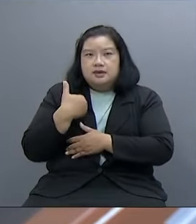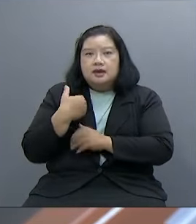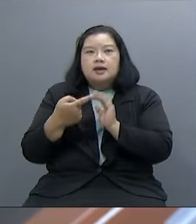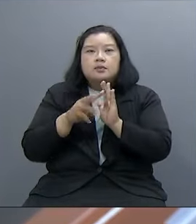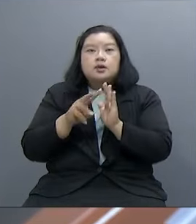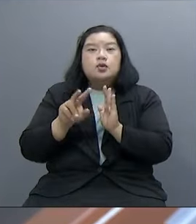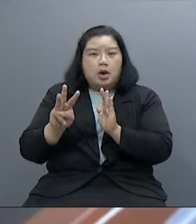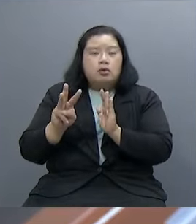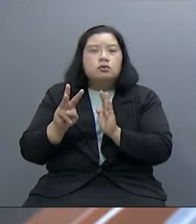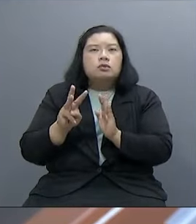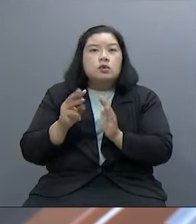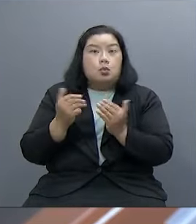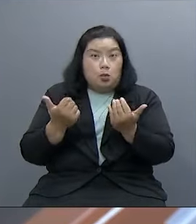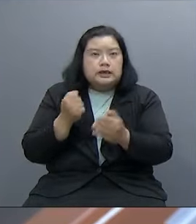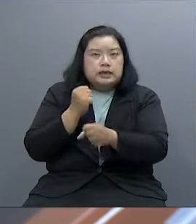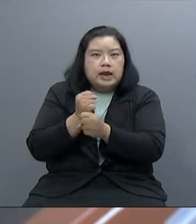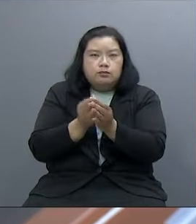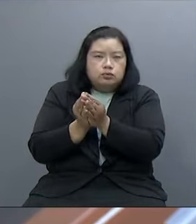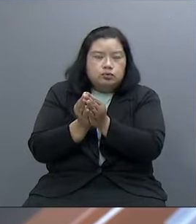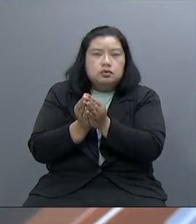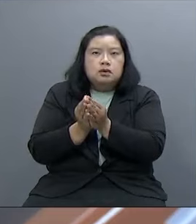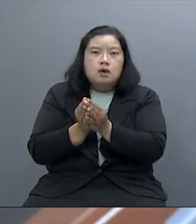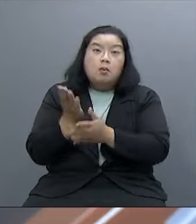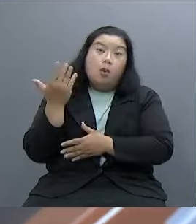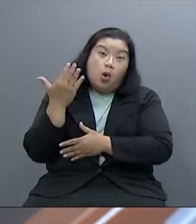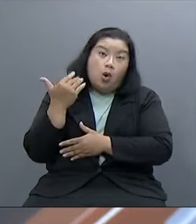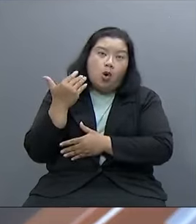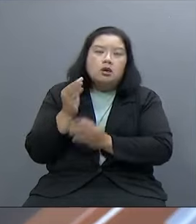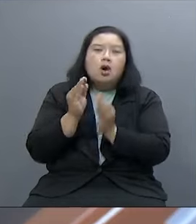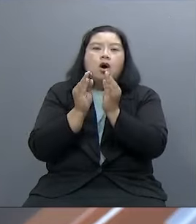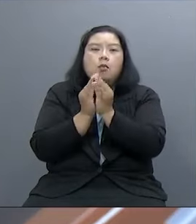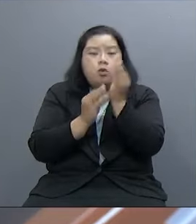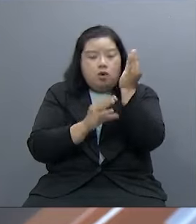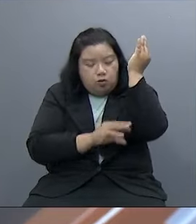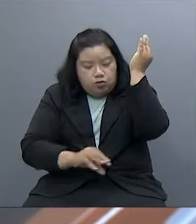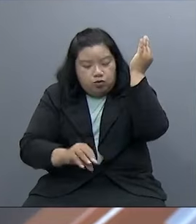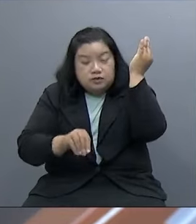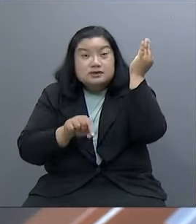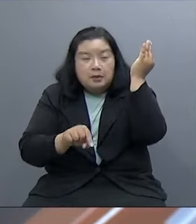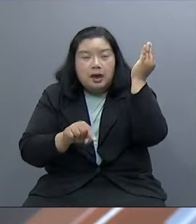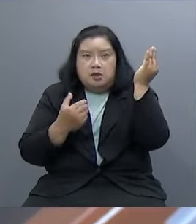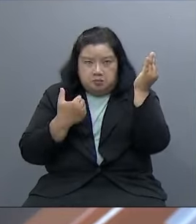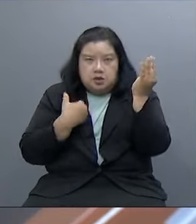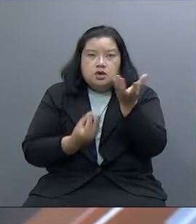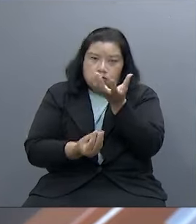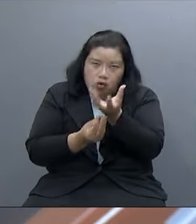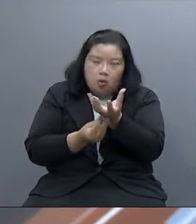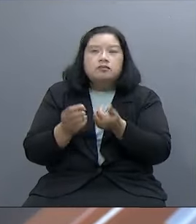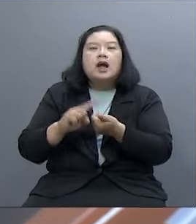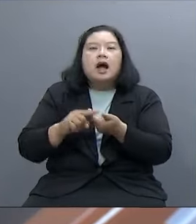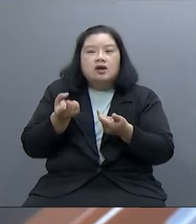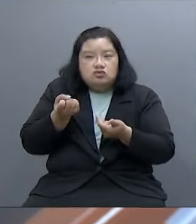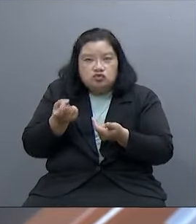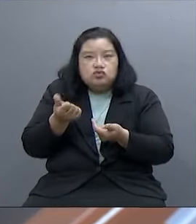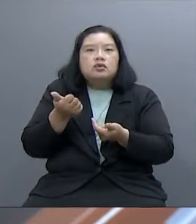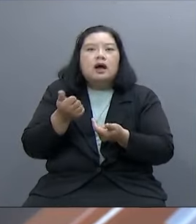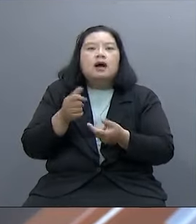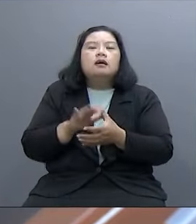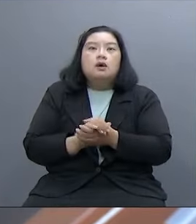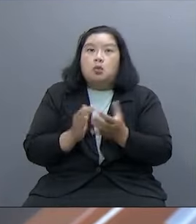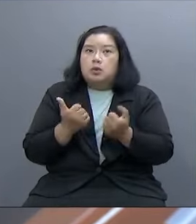าค่ะวันนี้เนี่ยต้องบอกว่าเดิมรากบัวที่เรากินนะคะกินได้ทั้งแบบดิบแล้วก็แบบสดด้วยแต่วันนี้เนี่ยค่ะเขาเอามาปรุงนะคะเป็นเ